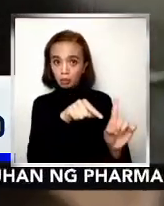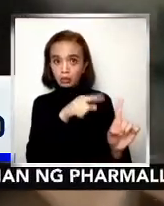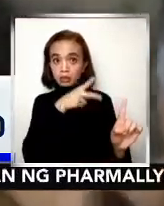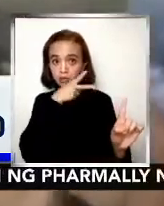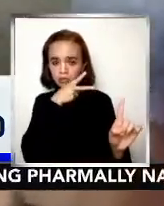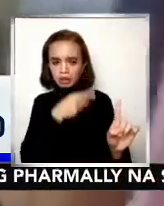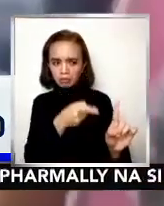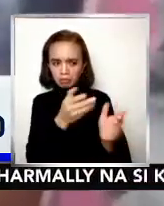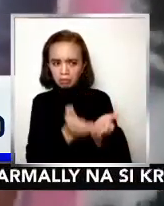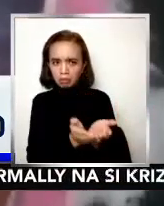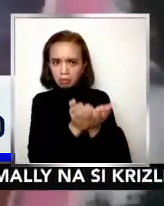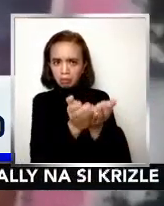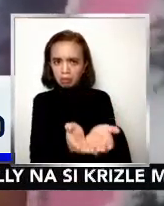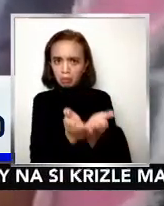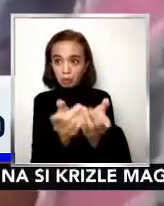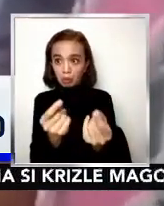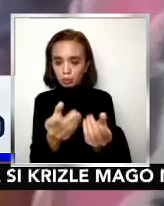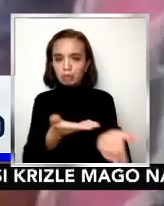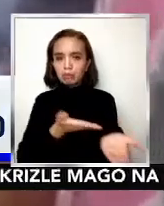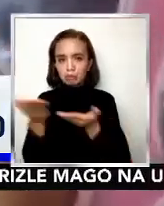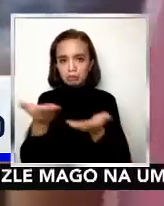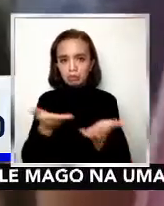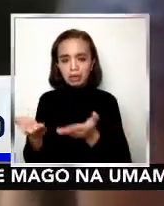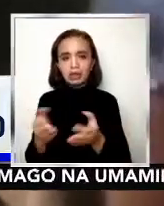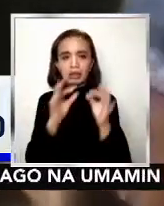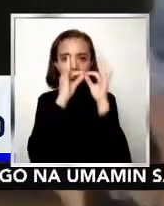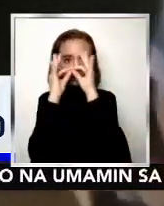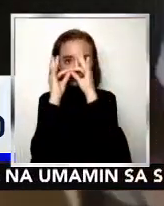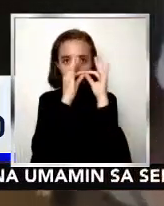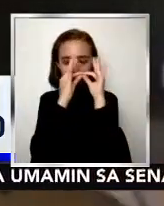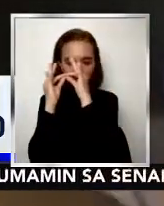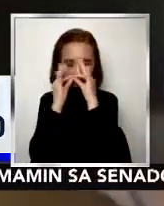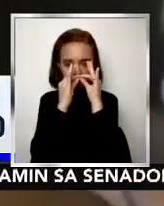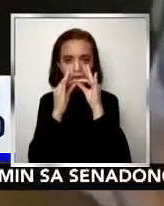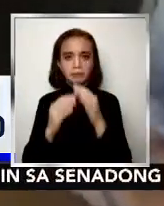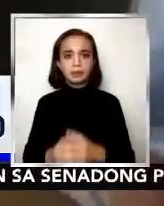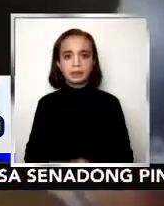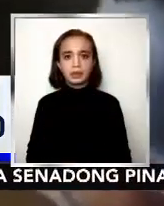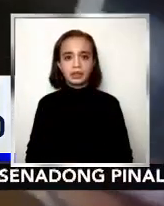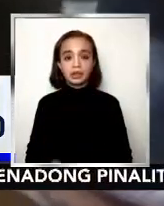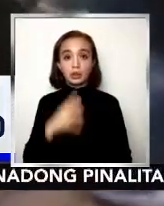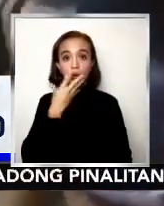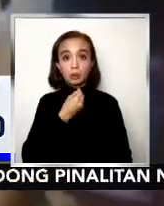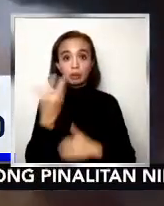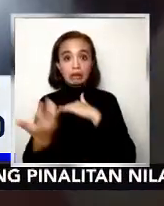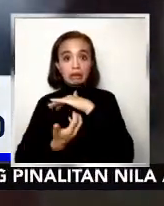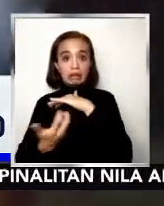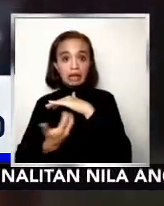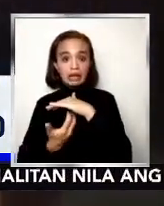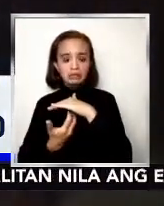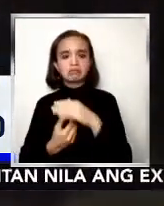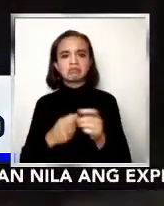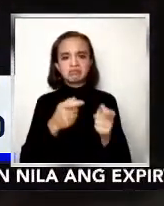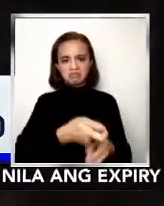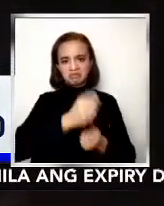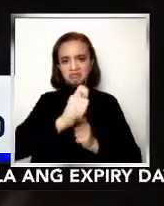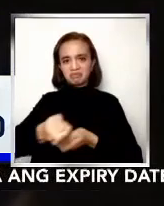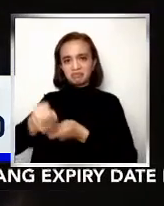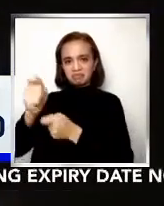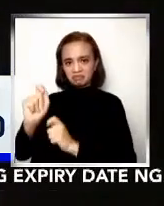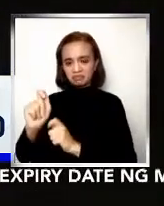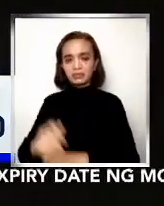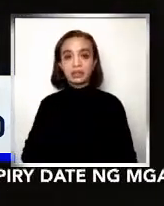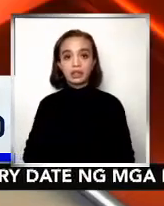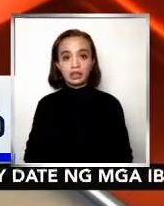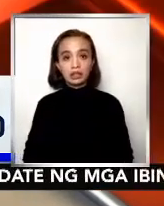Bangka rin daw ang gamit niya pang naghati ng droga sa kanyang mga parokyano na mga mangingisda. Para maiwasan ang mga kapulisan na siya